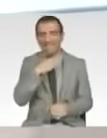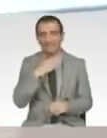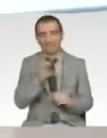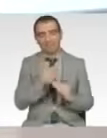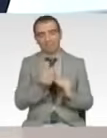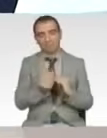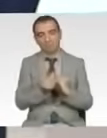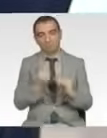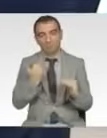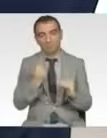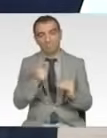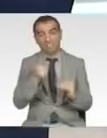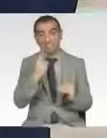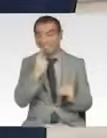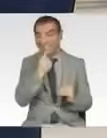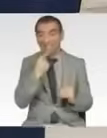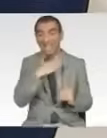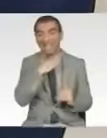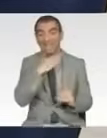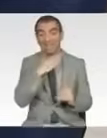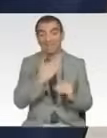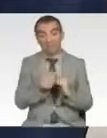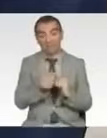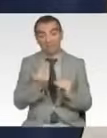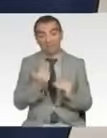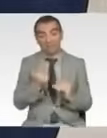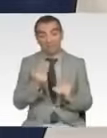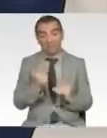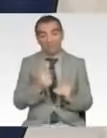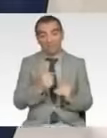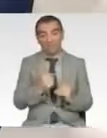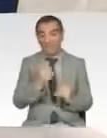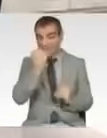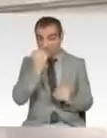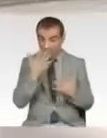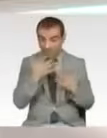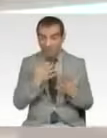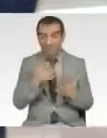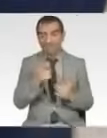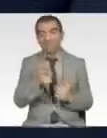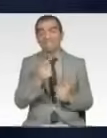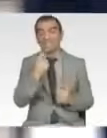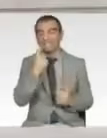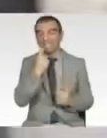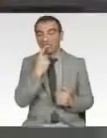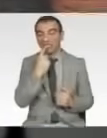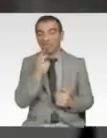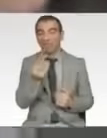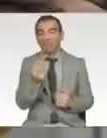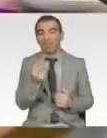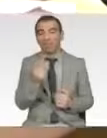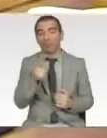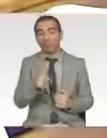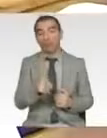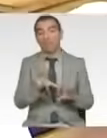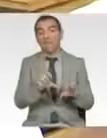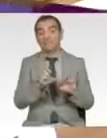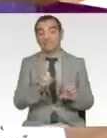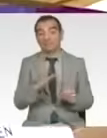etkili bu. Nerede? Diş eti çekilmelerinde. Diş eti çekimi, ha böyle geçti. Diş eti kanamalarında ve diş iltihaplarında çok etkili